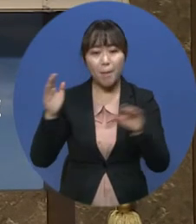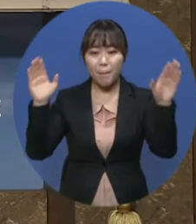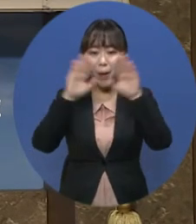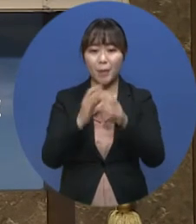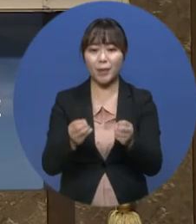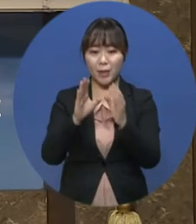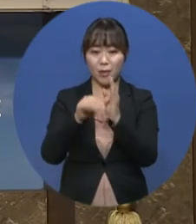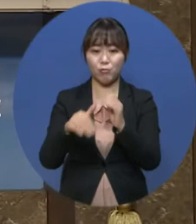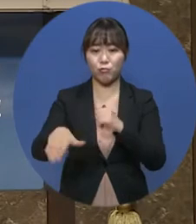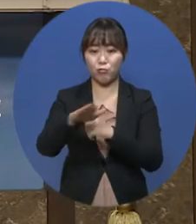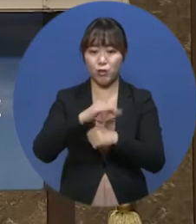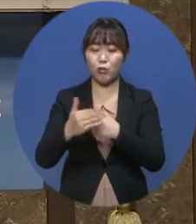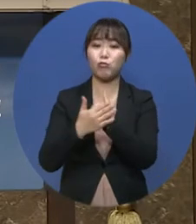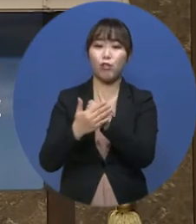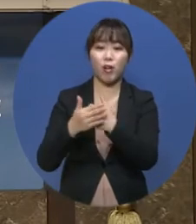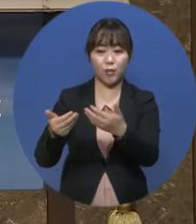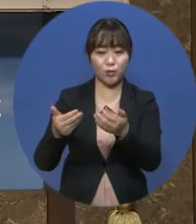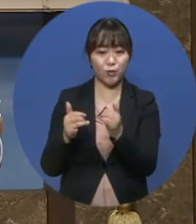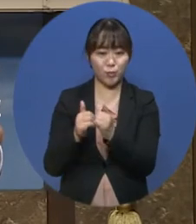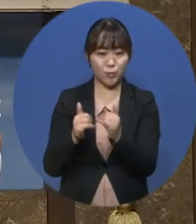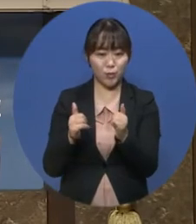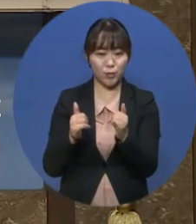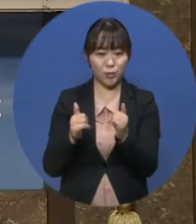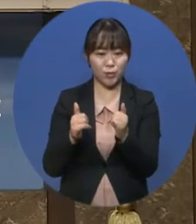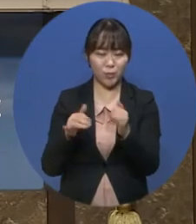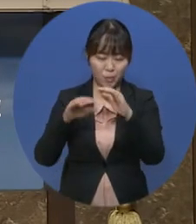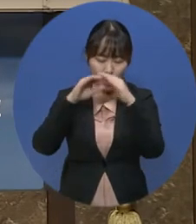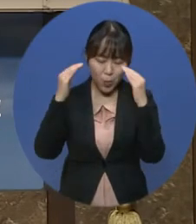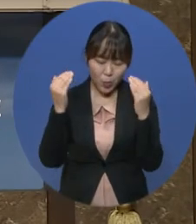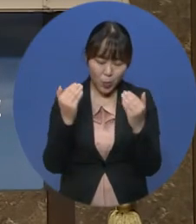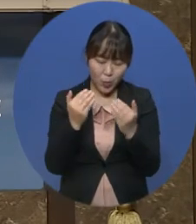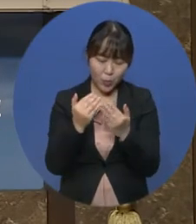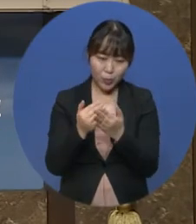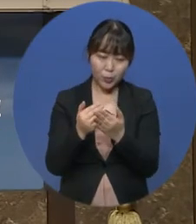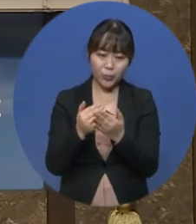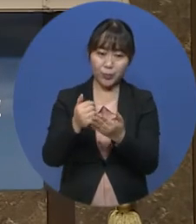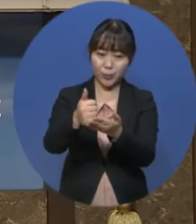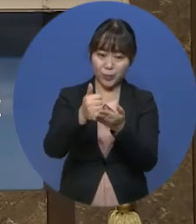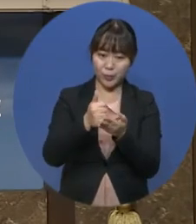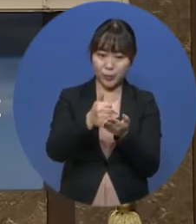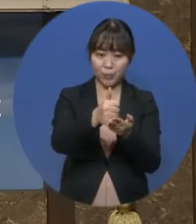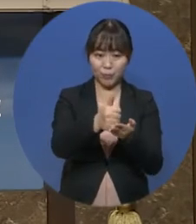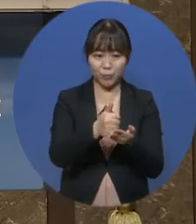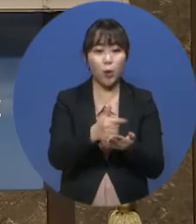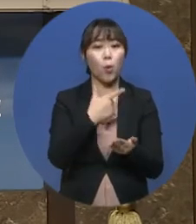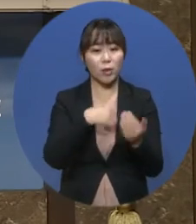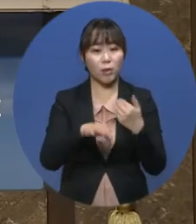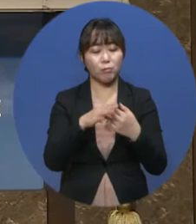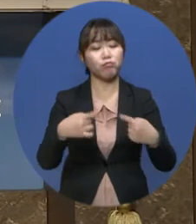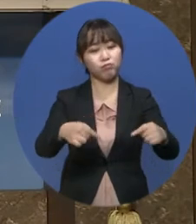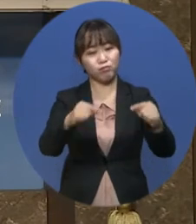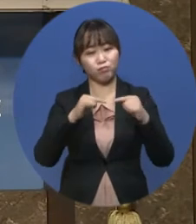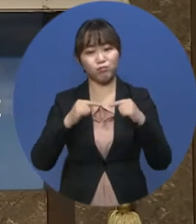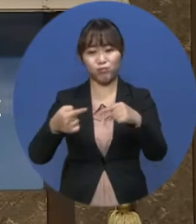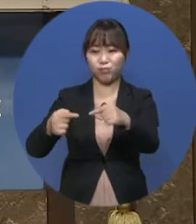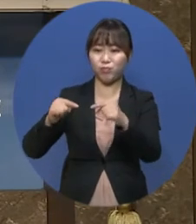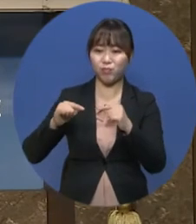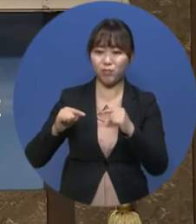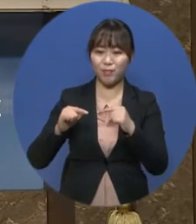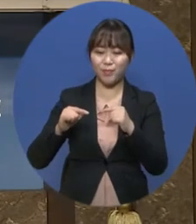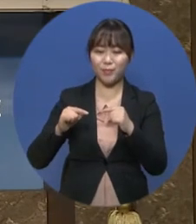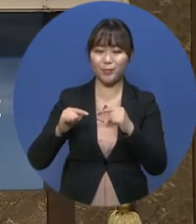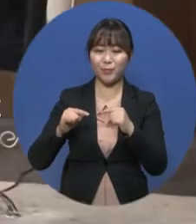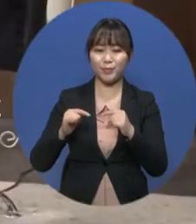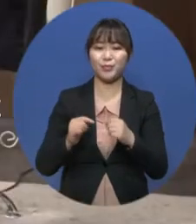어두워 후원해주시는 모든 분들을 이렇게 초대하고 원하시면 참여하실 수 있어요